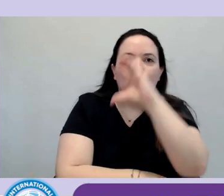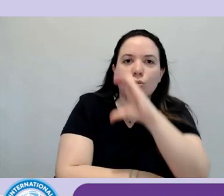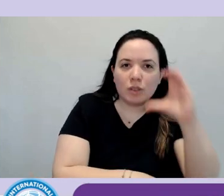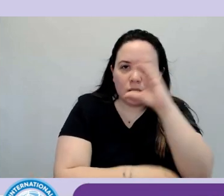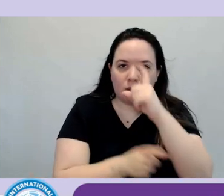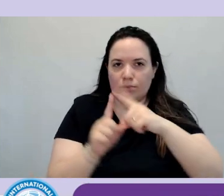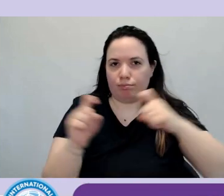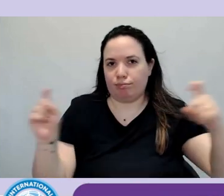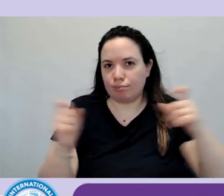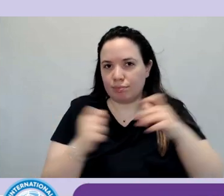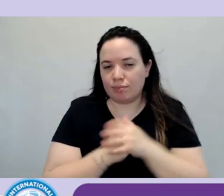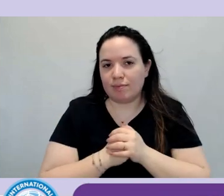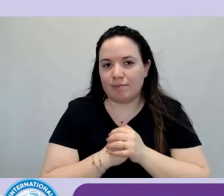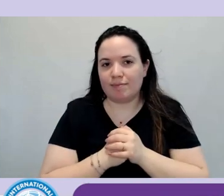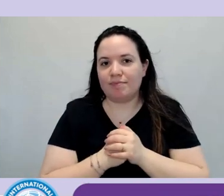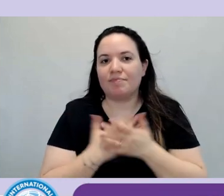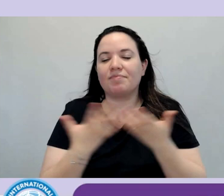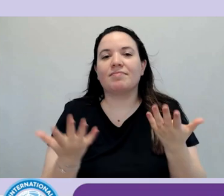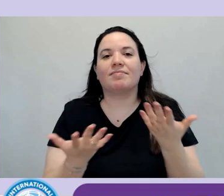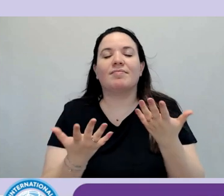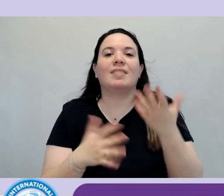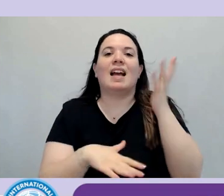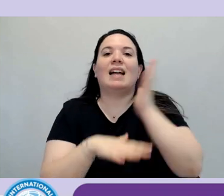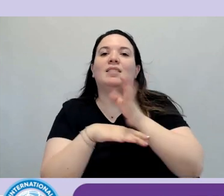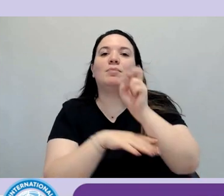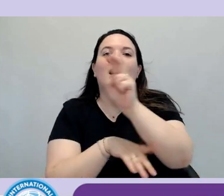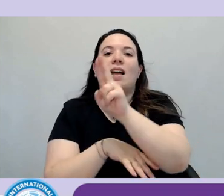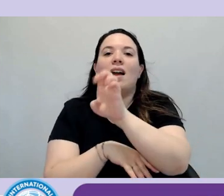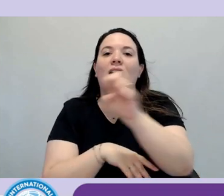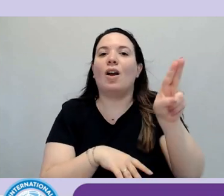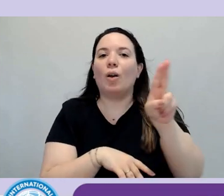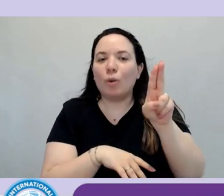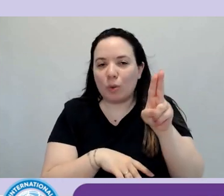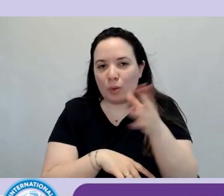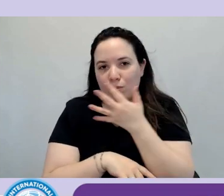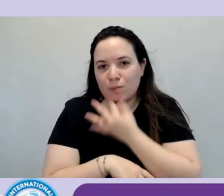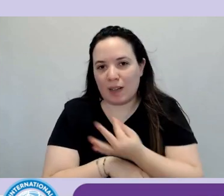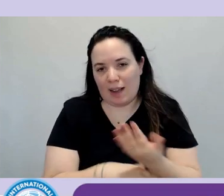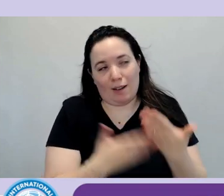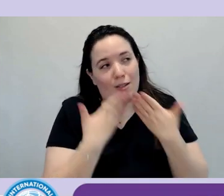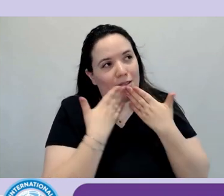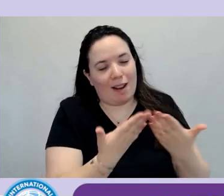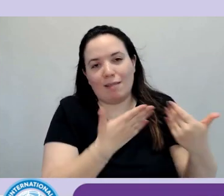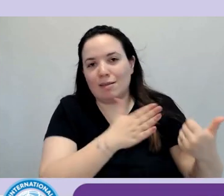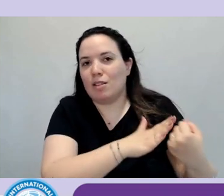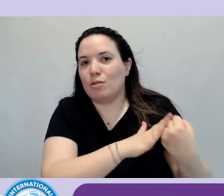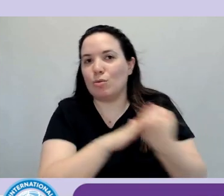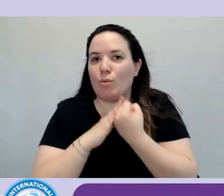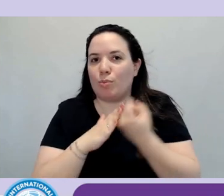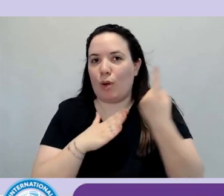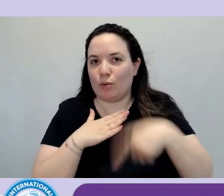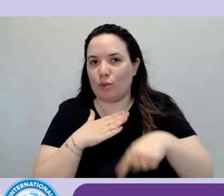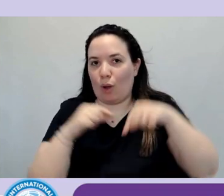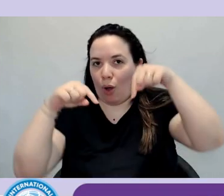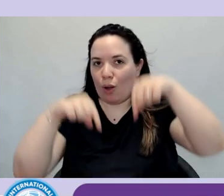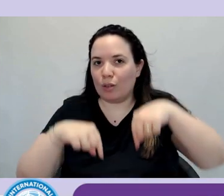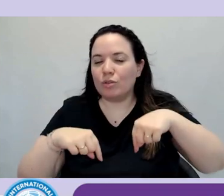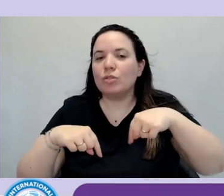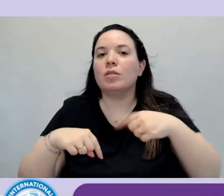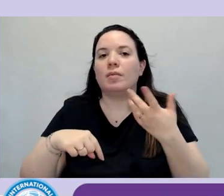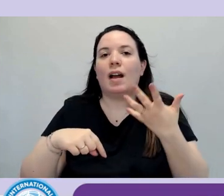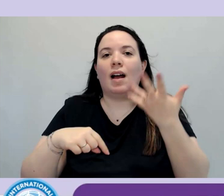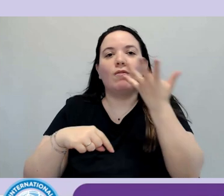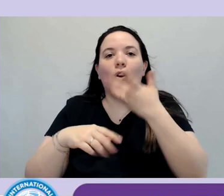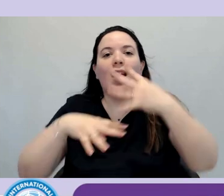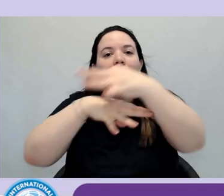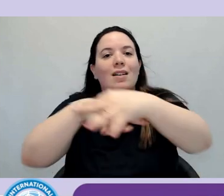via dicendo eh il bello ripeto di accessibile iu Che c ha dato supporto per questa sessione è proprio